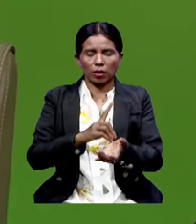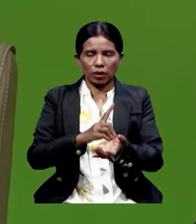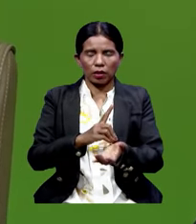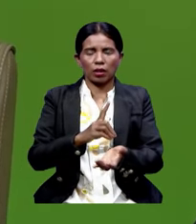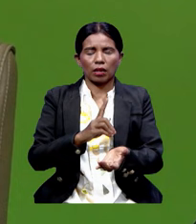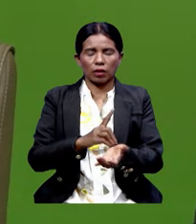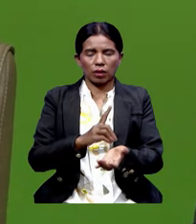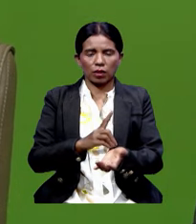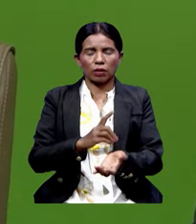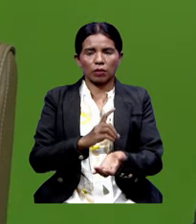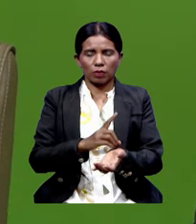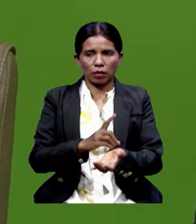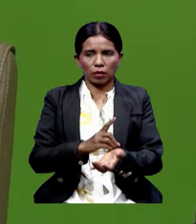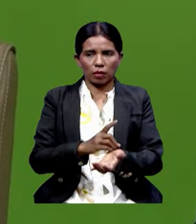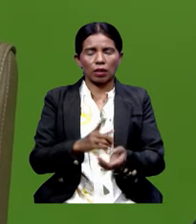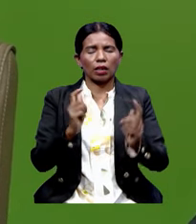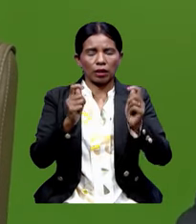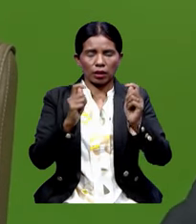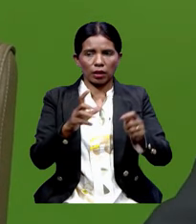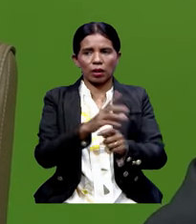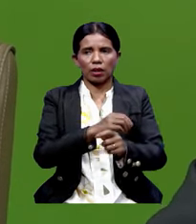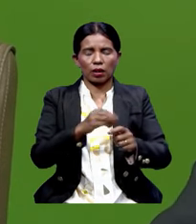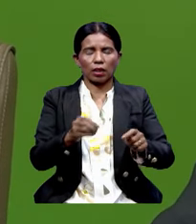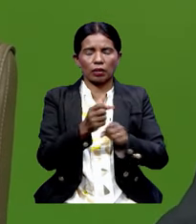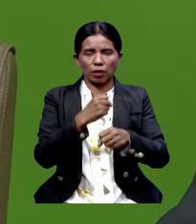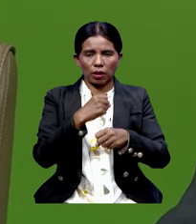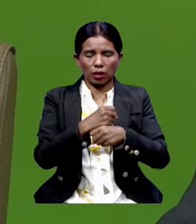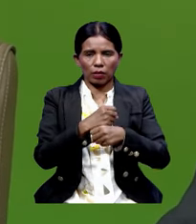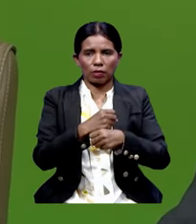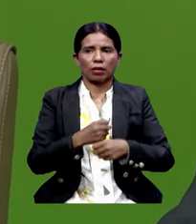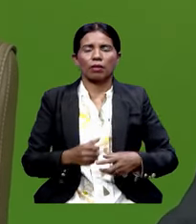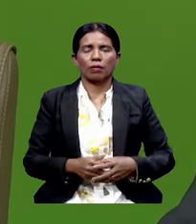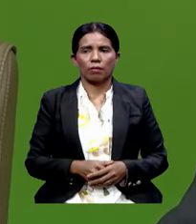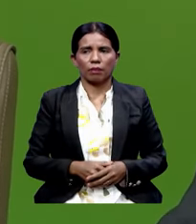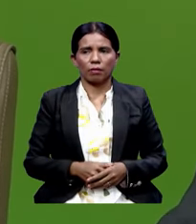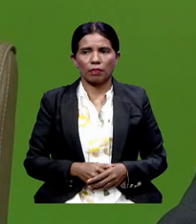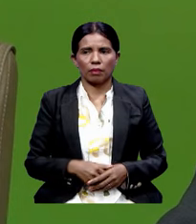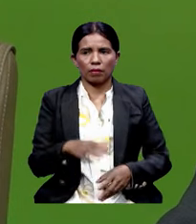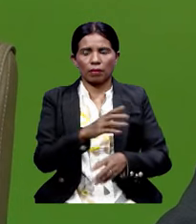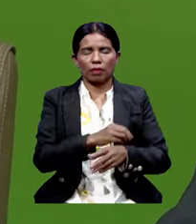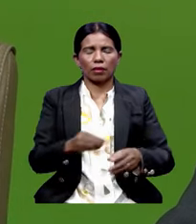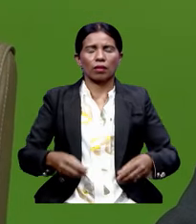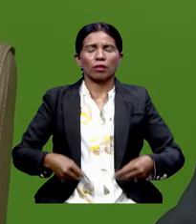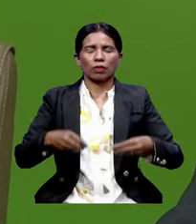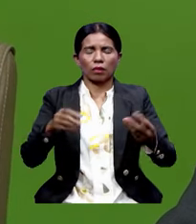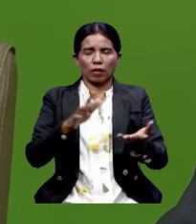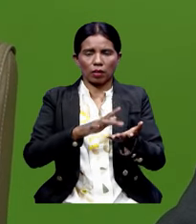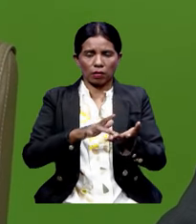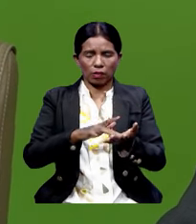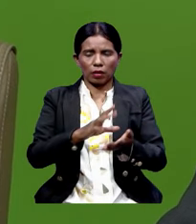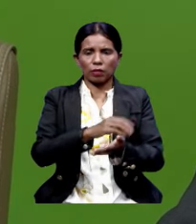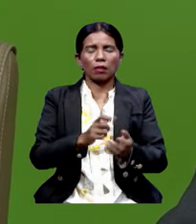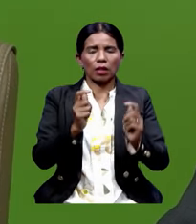primeiro socorro eneba halo chest compression CPR o cardiopulmonar resuscitation o chest compression